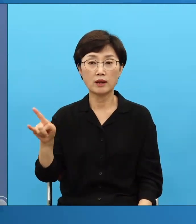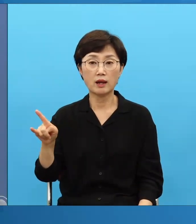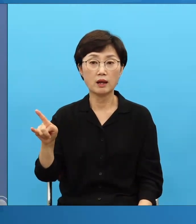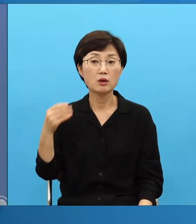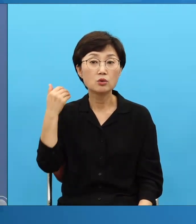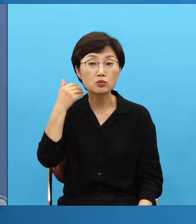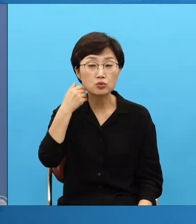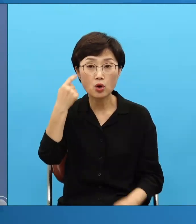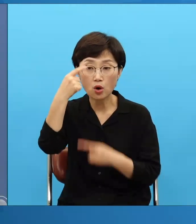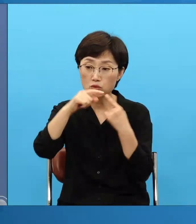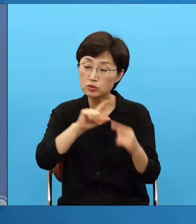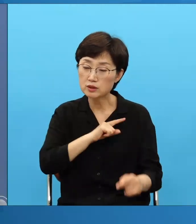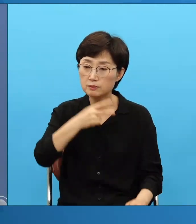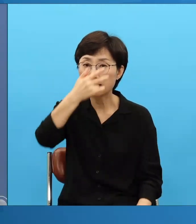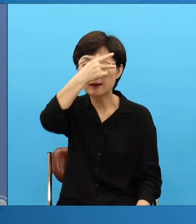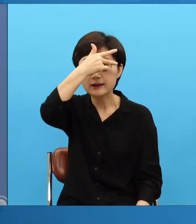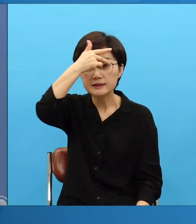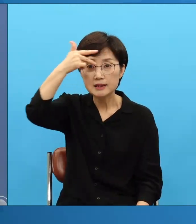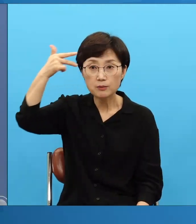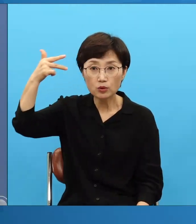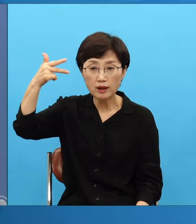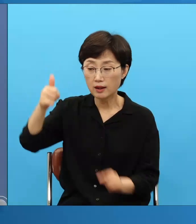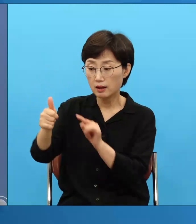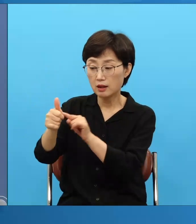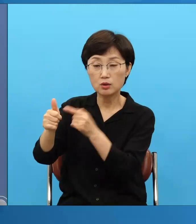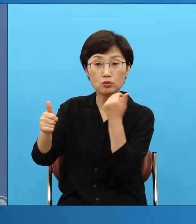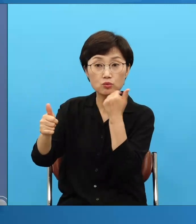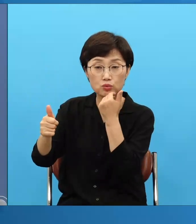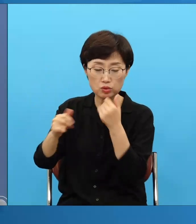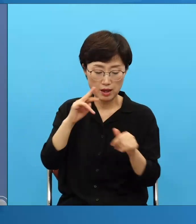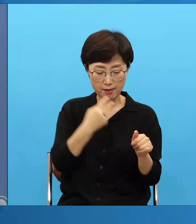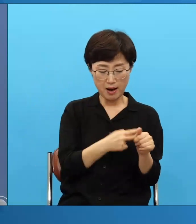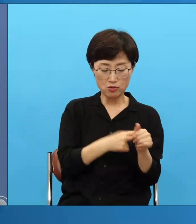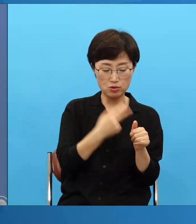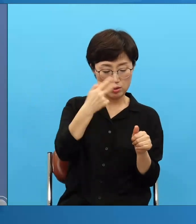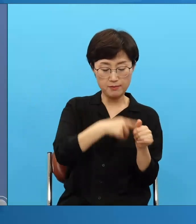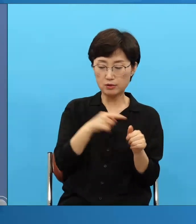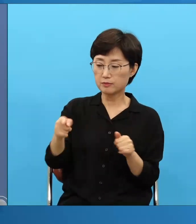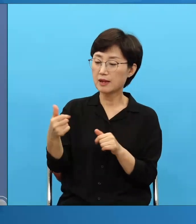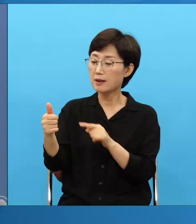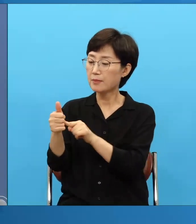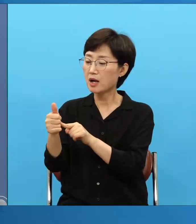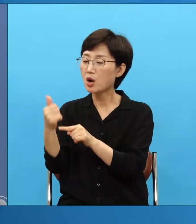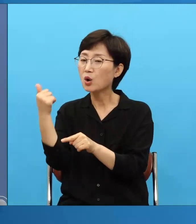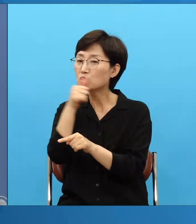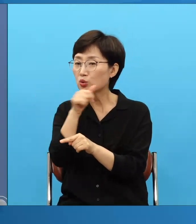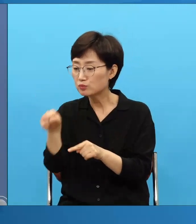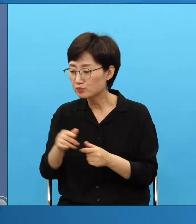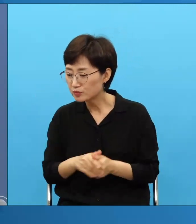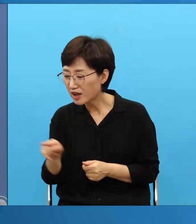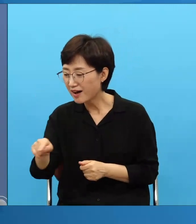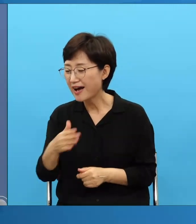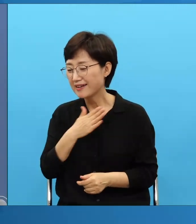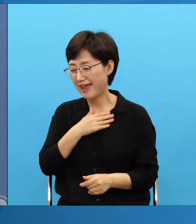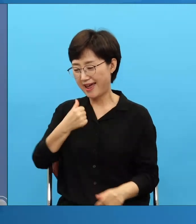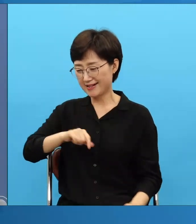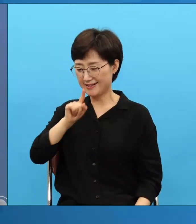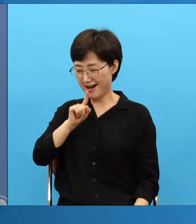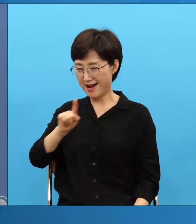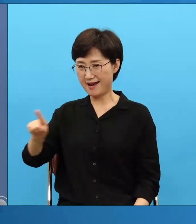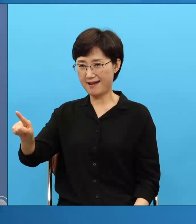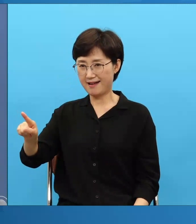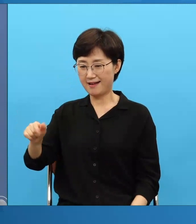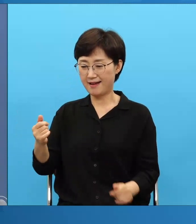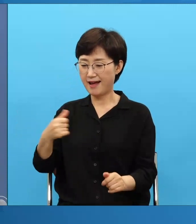바울이 디모데에게 말할 때 뭐라고 말했습니까? And when Paul spoke to Timothy, what did he 내 say? 아들아 그랬어요. He called him his son. 그렇죠. Isn't